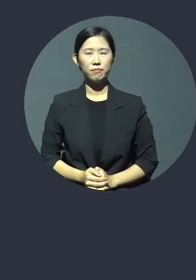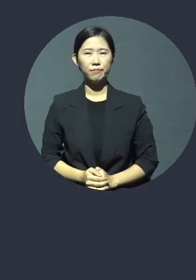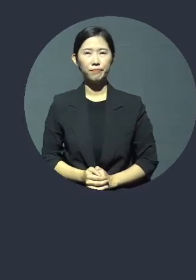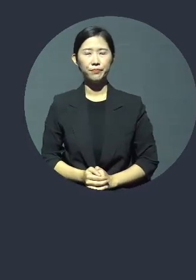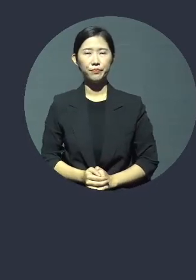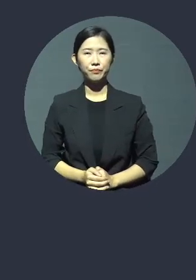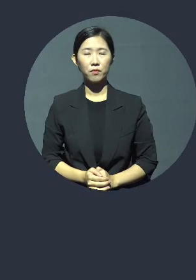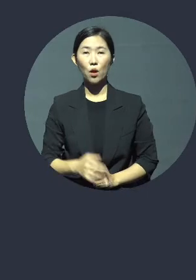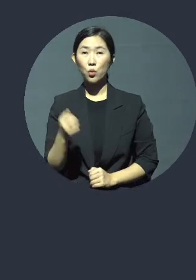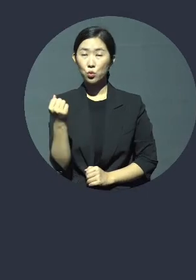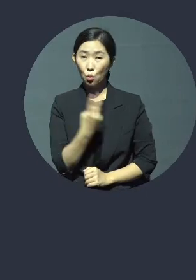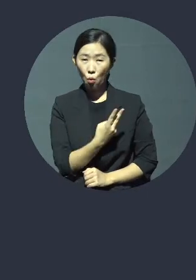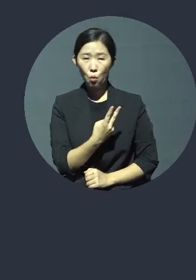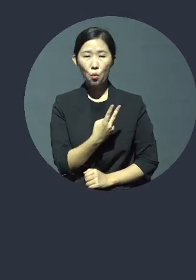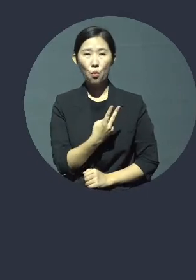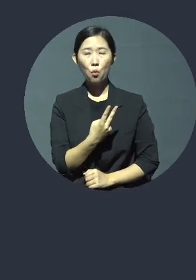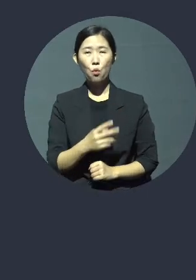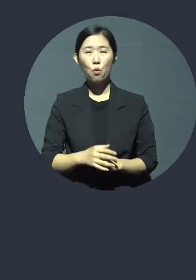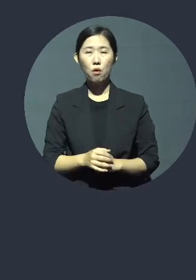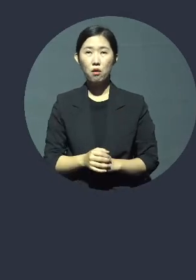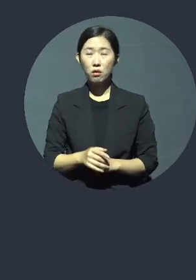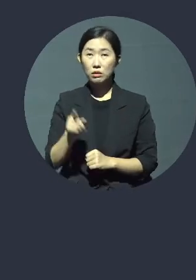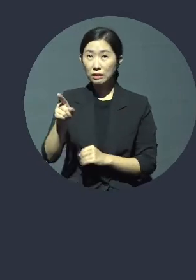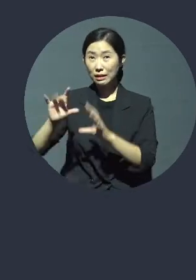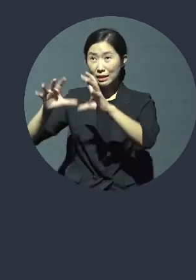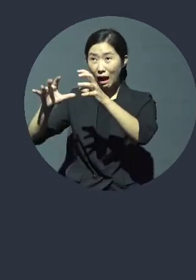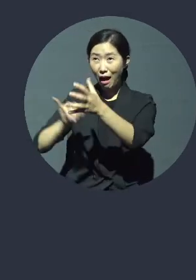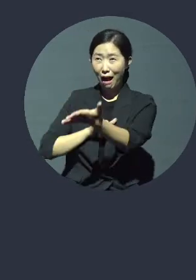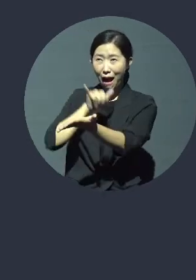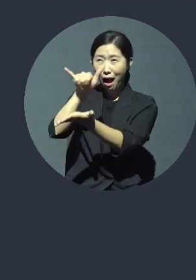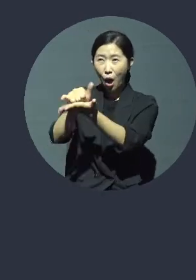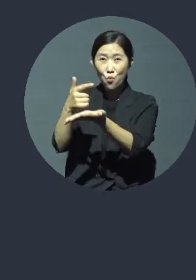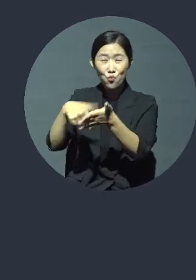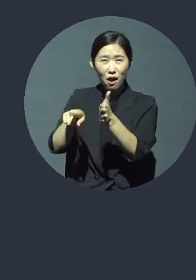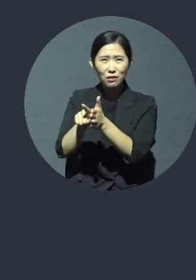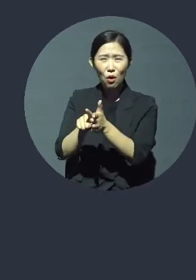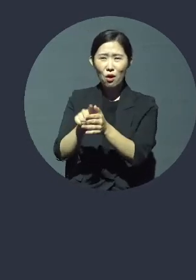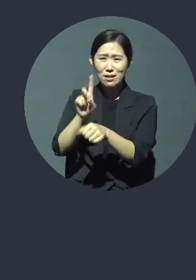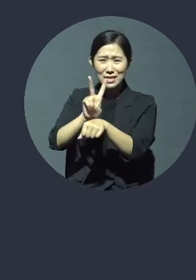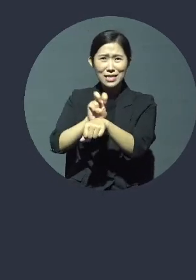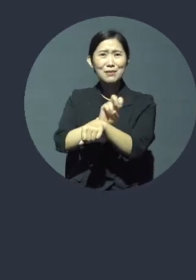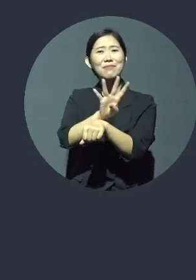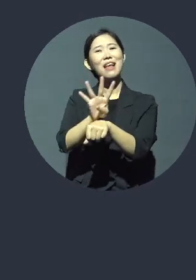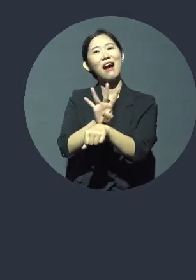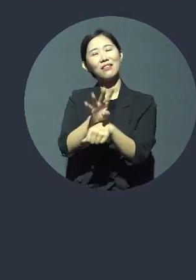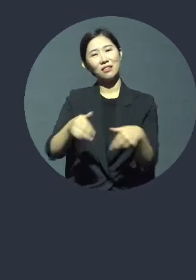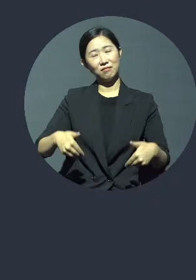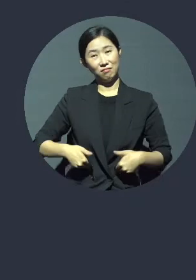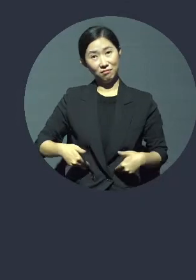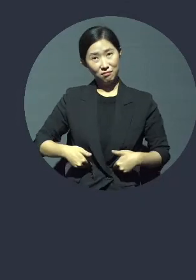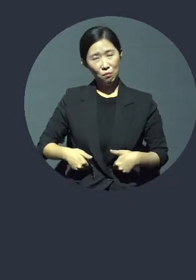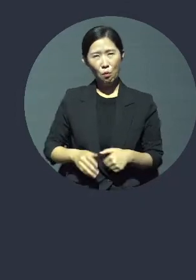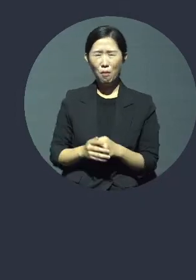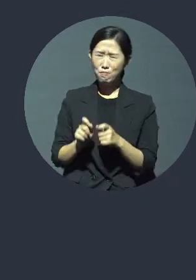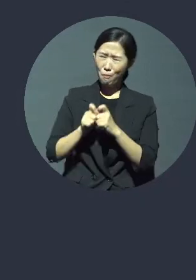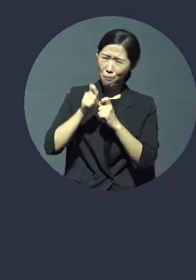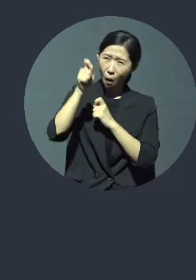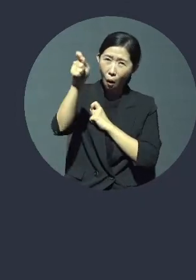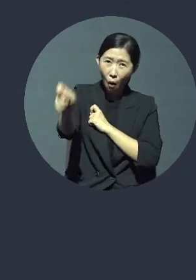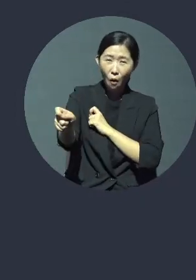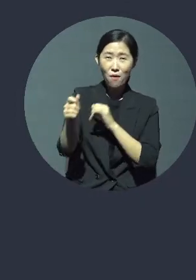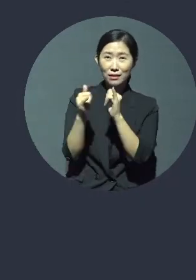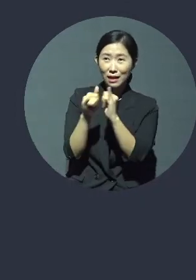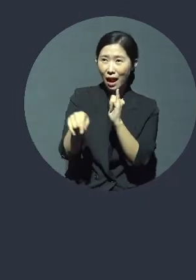사실 브라질 연구소는 꼬박 하루를 가야 됩니다. 24시간 이상을 비행기를 타고 가야 됩니다. 이처럼 먼 거리의 고객들을